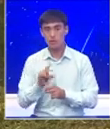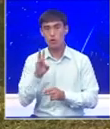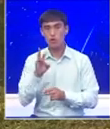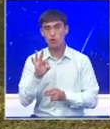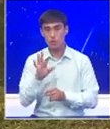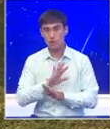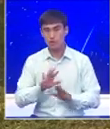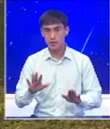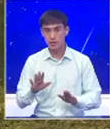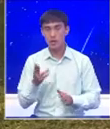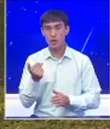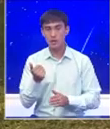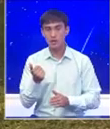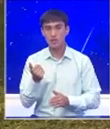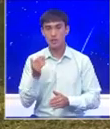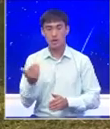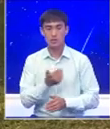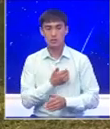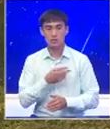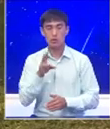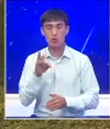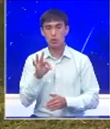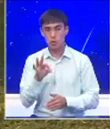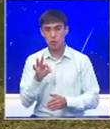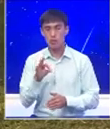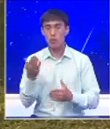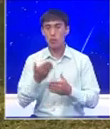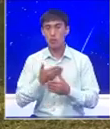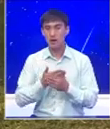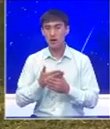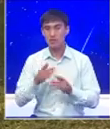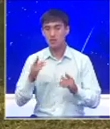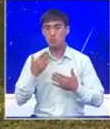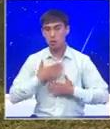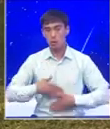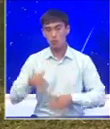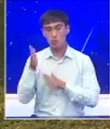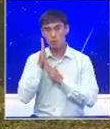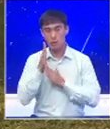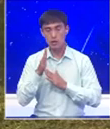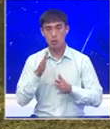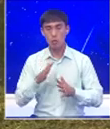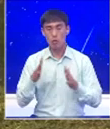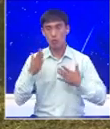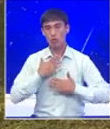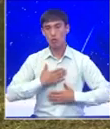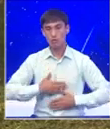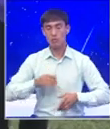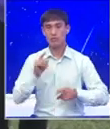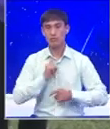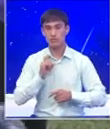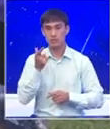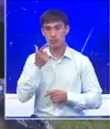Нет, конечно, хотя, конечно, хотелось бы. Но помогает ребенку спокойно спать и более умиротворенно вести